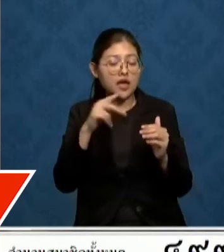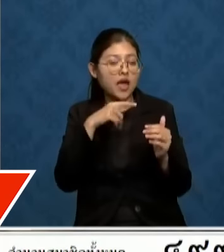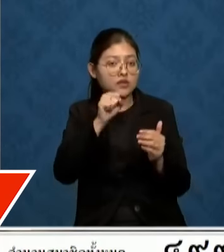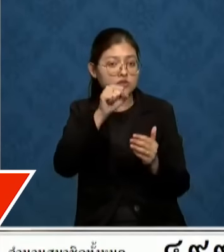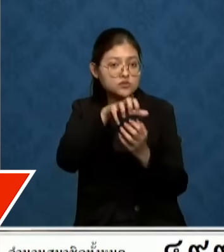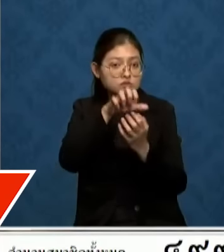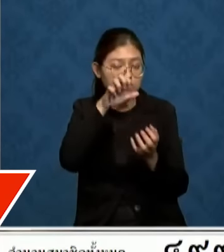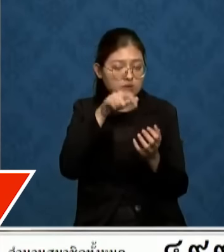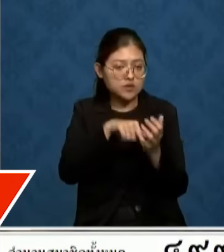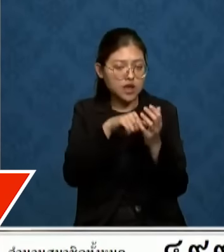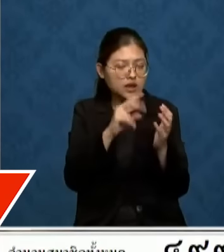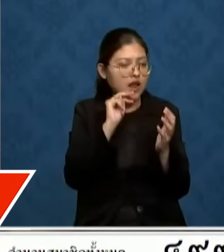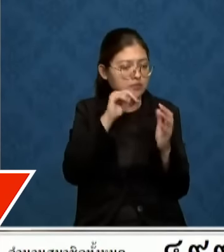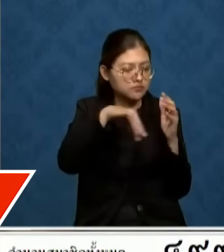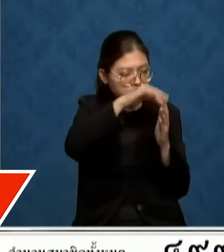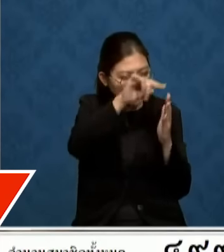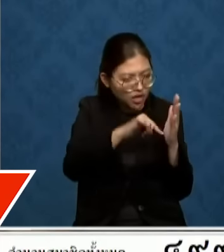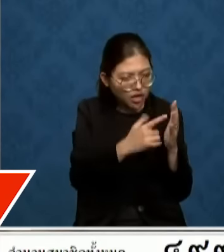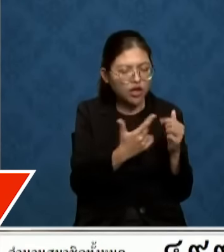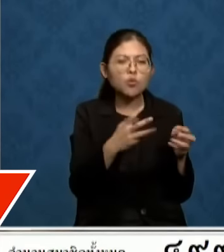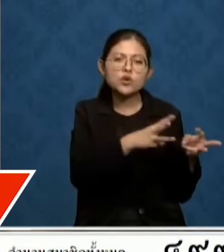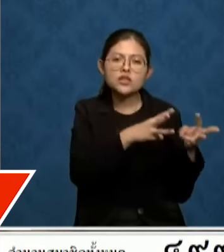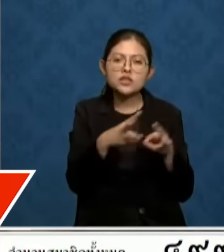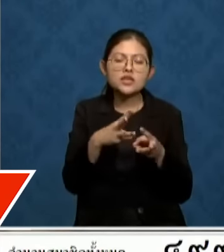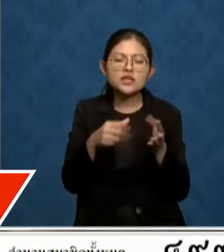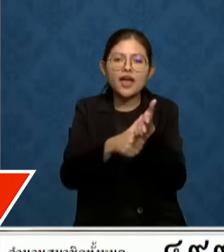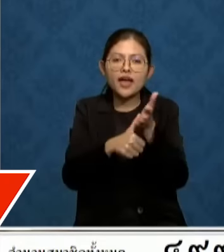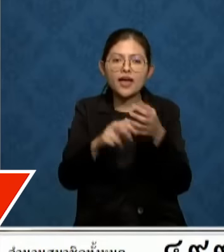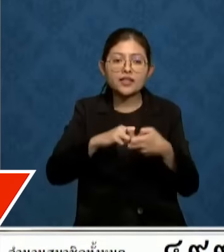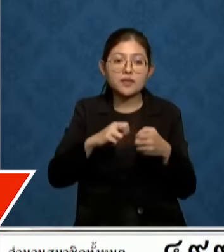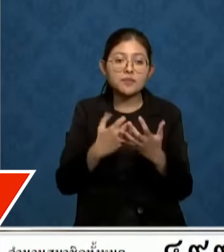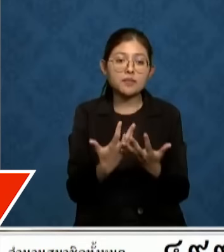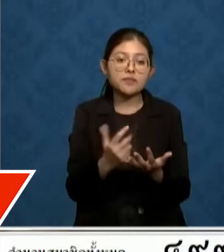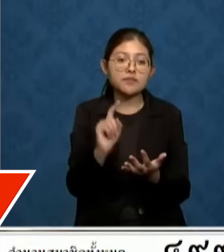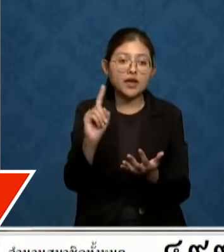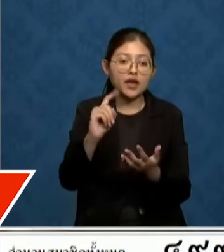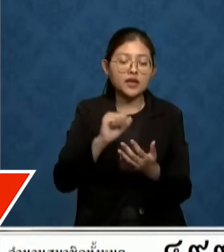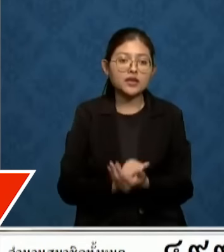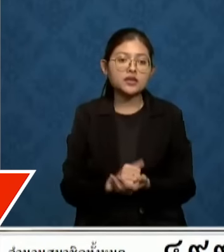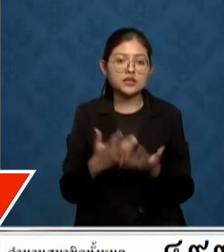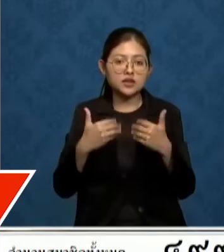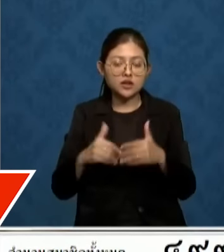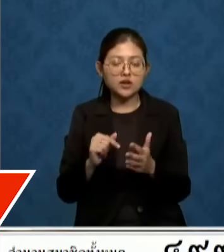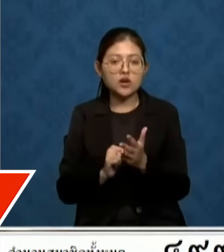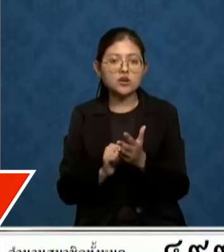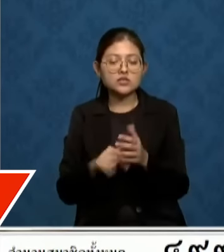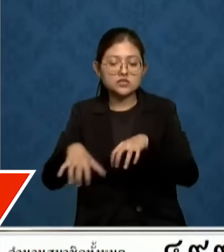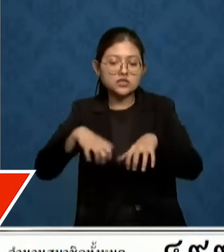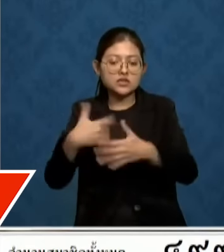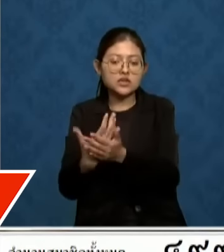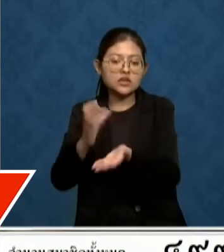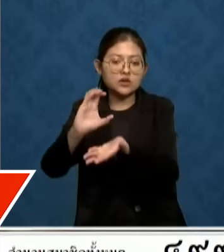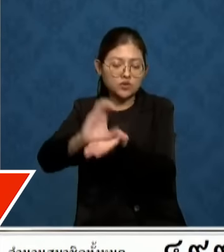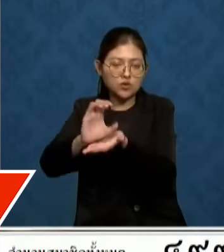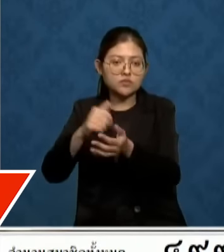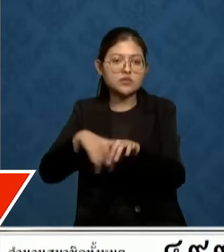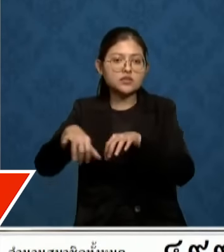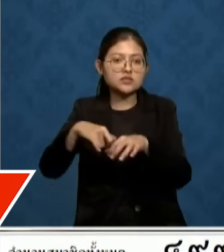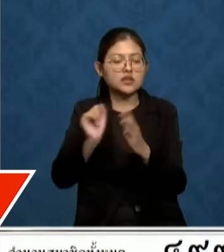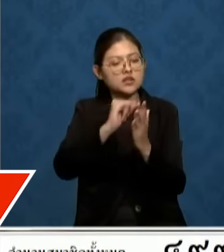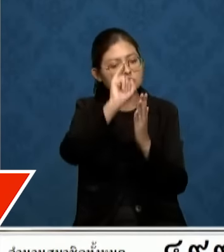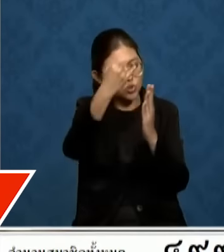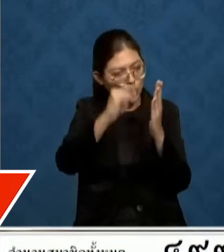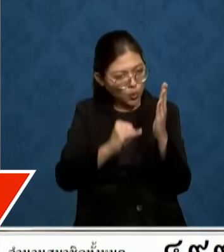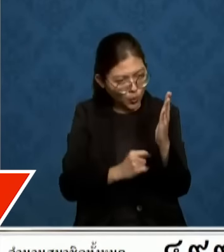ครับคุณมีแนวทางแก้ไขอย่างไรบ้างนะครับอ่าอันที่ 2ครับเร่งจัดสรรงบประมาณลายจังหวัดโห